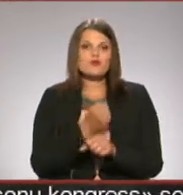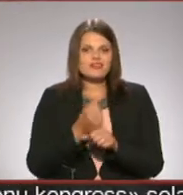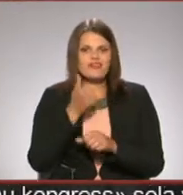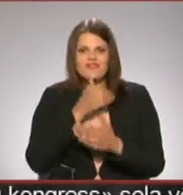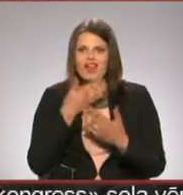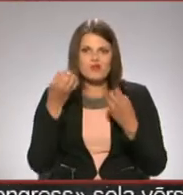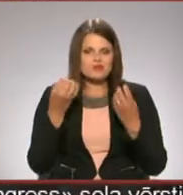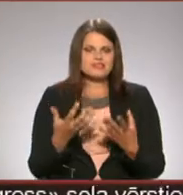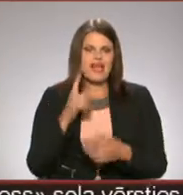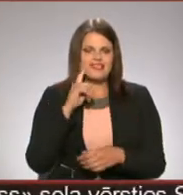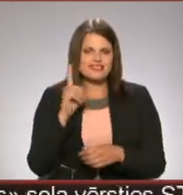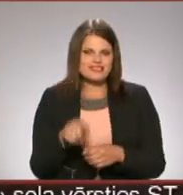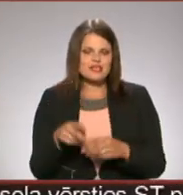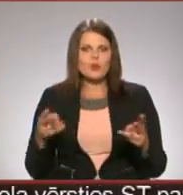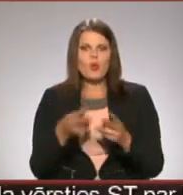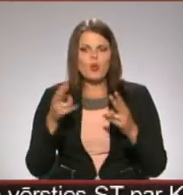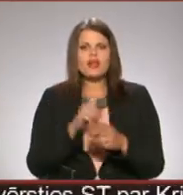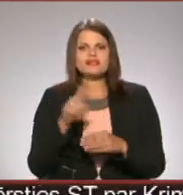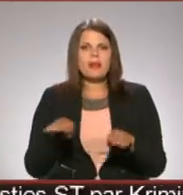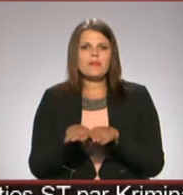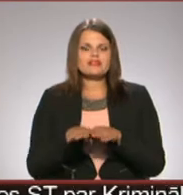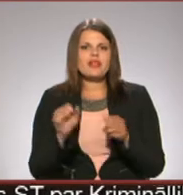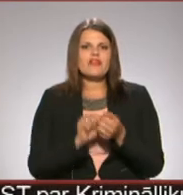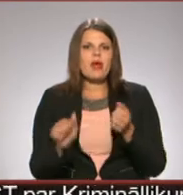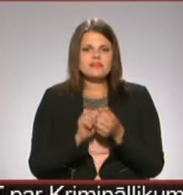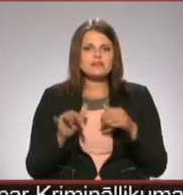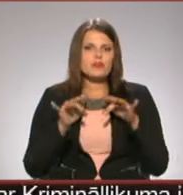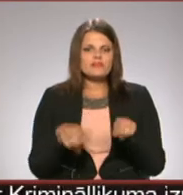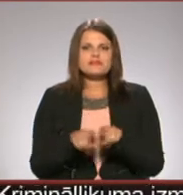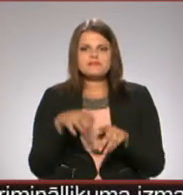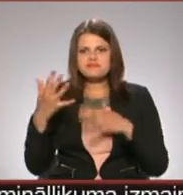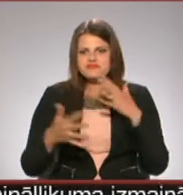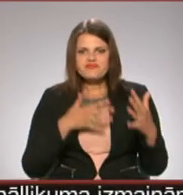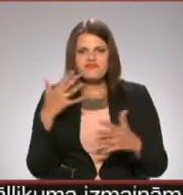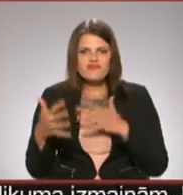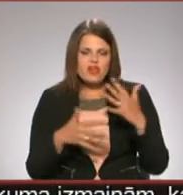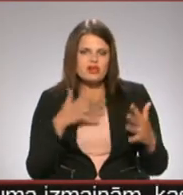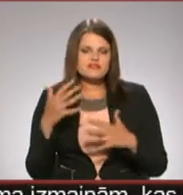nav skaidrs zināms. Ugunsgrēki ir pielīdzamajām dabiskiem procesiem, tāpat kā vētras.